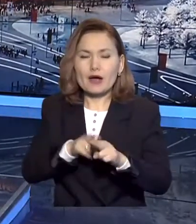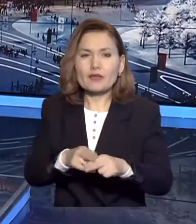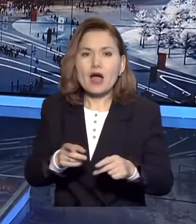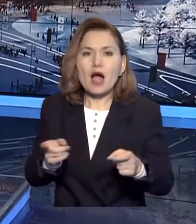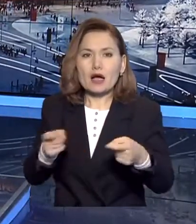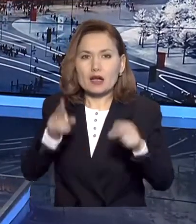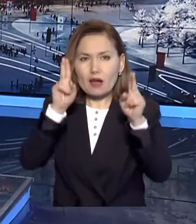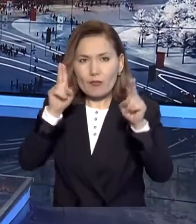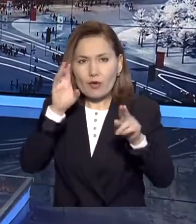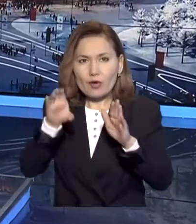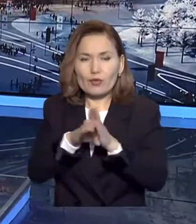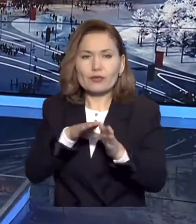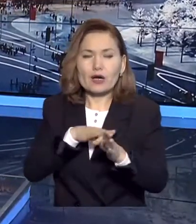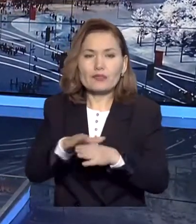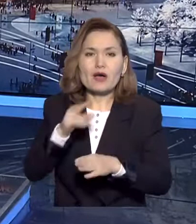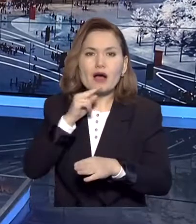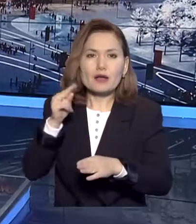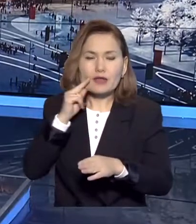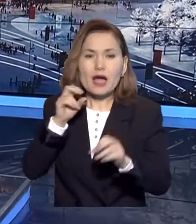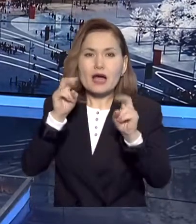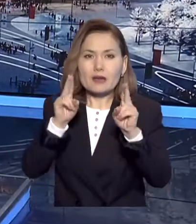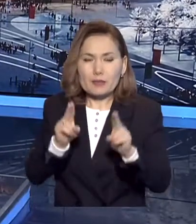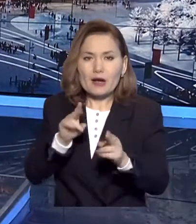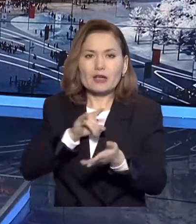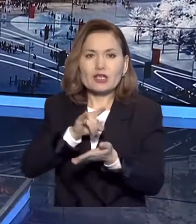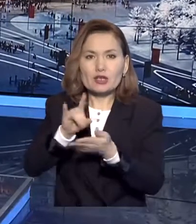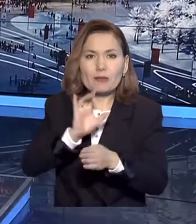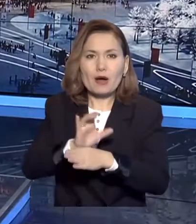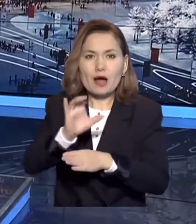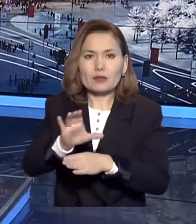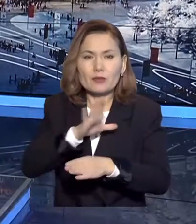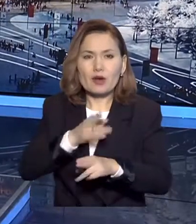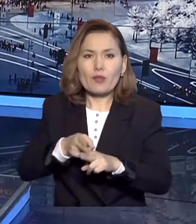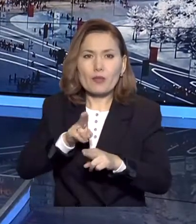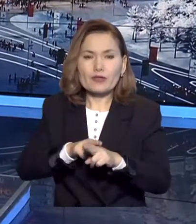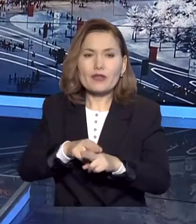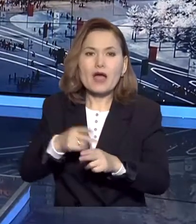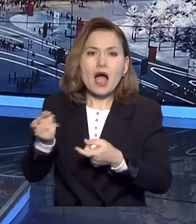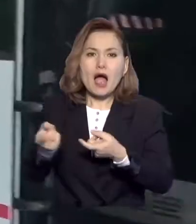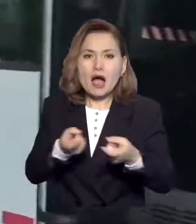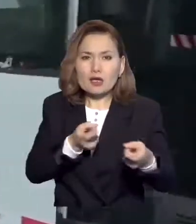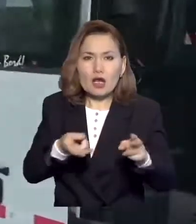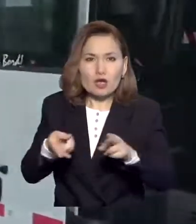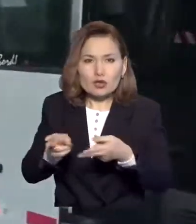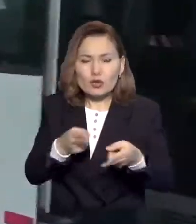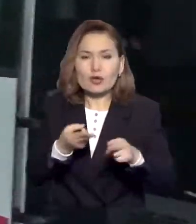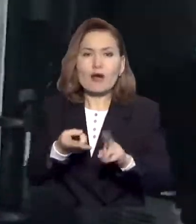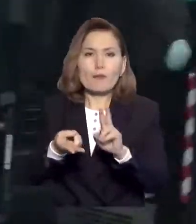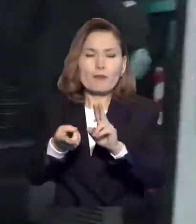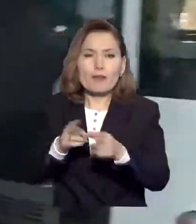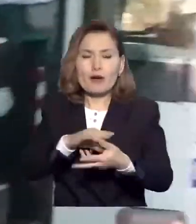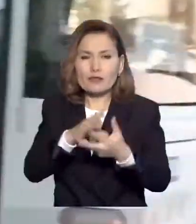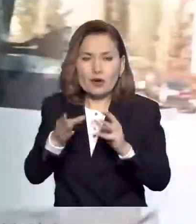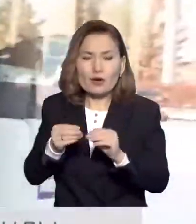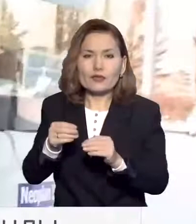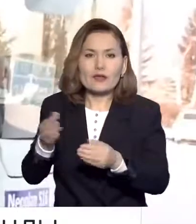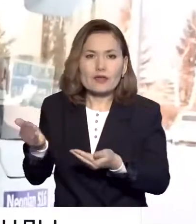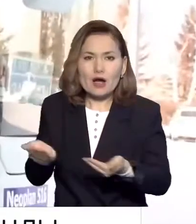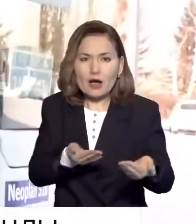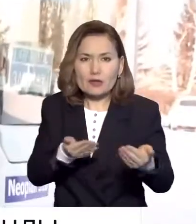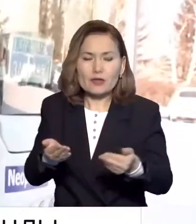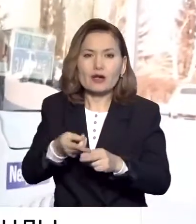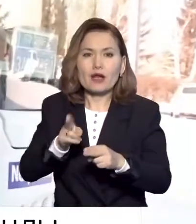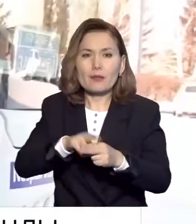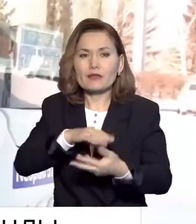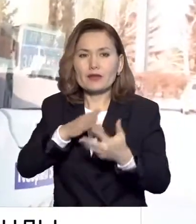талаптары қатаң сақталды. Оларды Қытайға да арнайы рейспен жеткізеді. Осы рейсте конькимен жүгіру, шорт-трек, фристайл могул, тау шаңғысы,